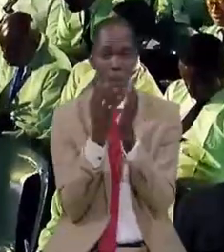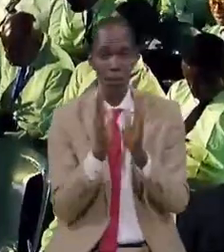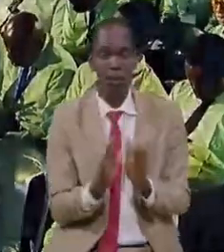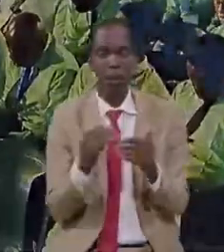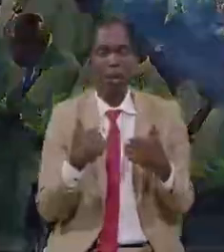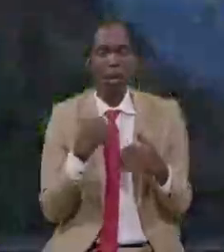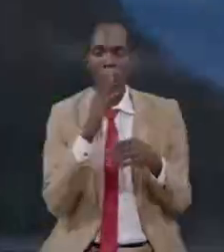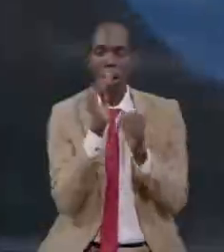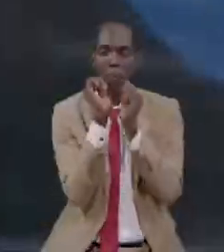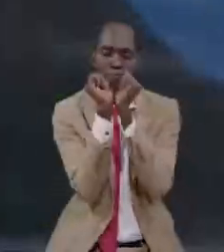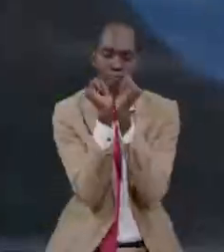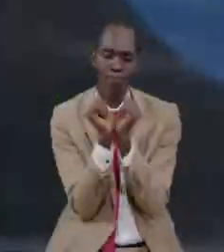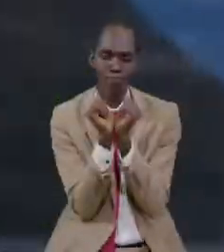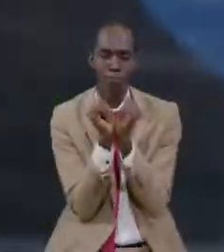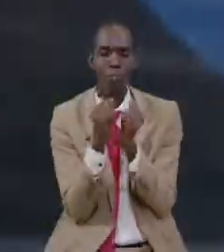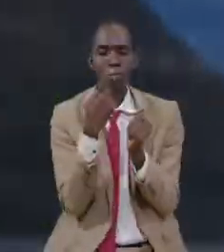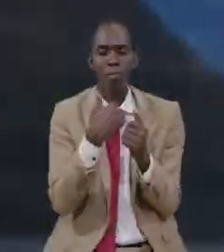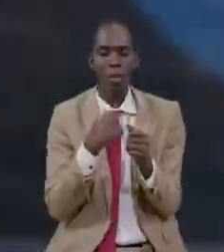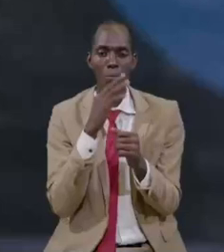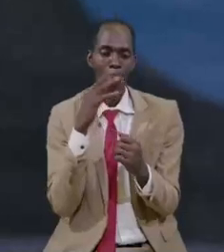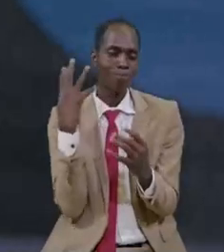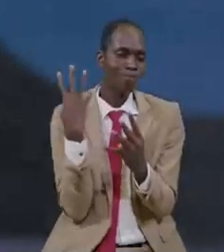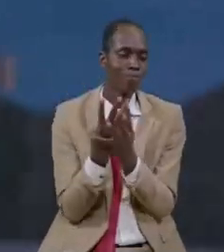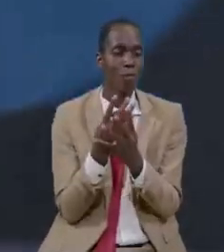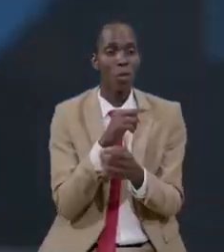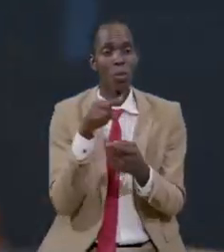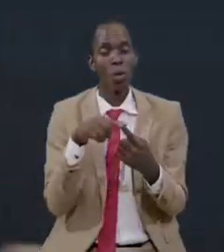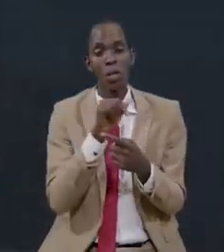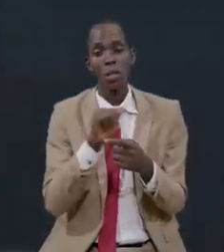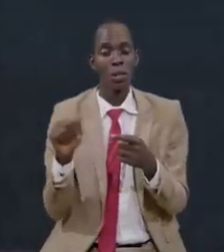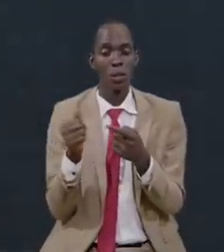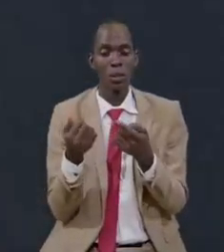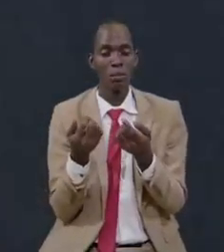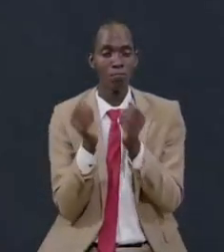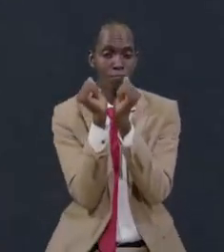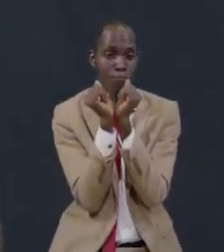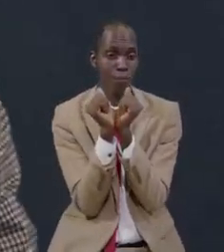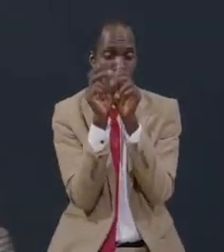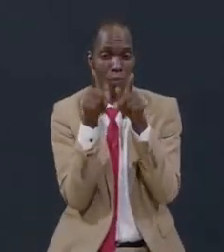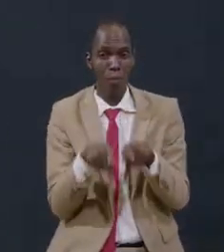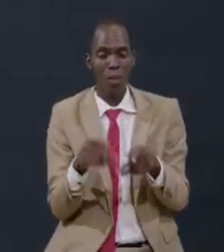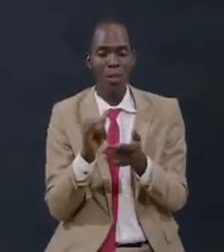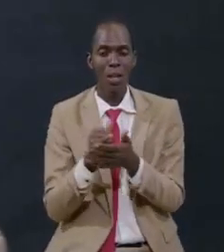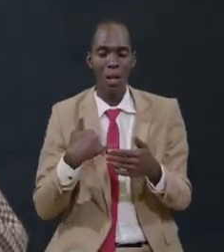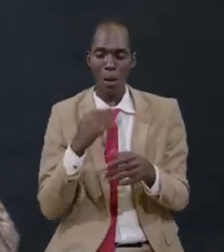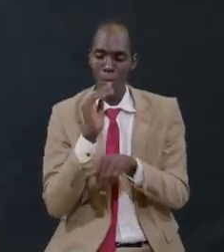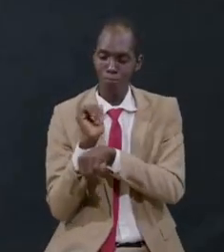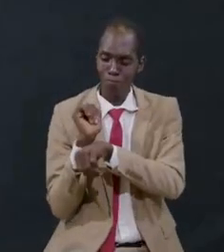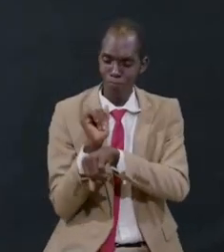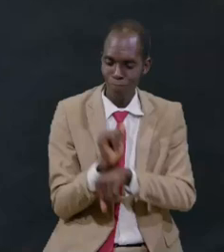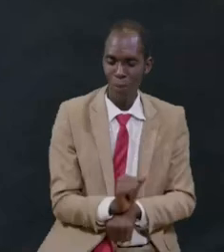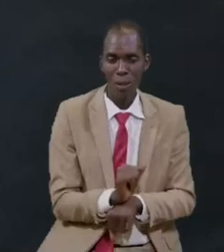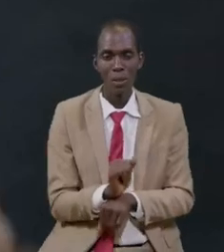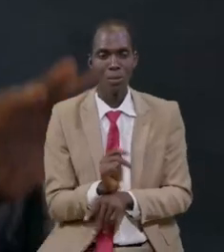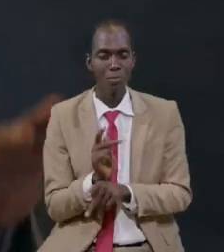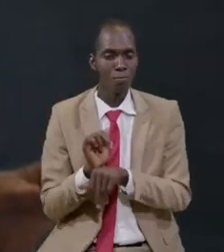attaché, lié, quand un esclave qui était attaché, lié quelque